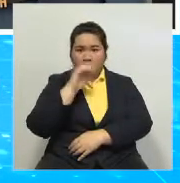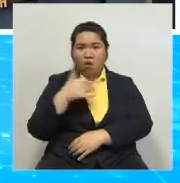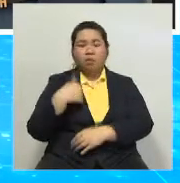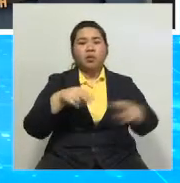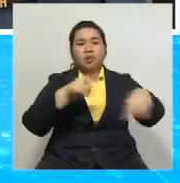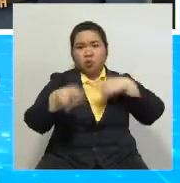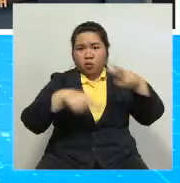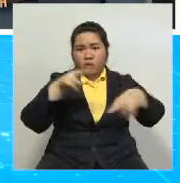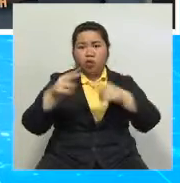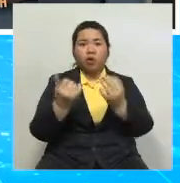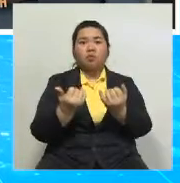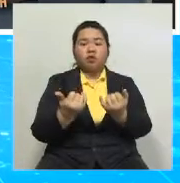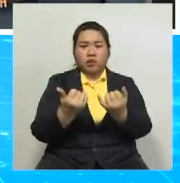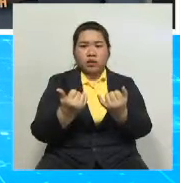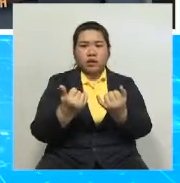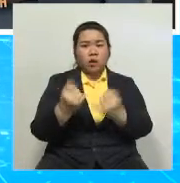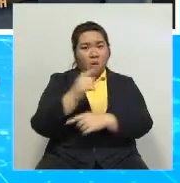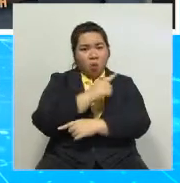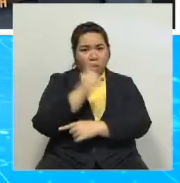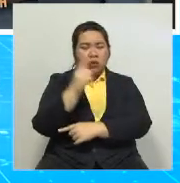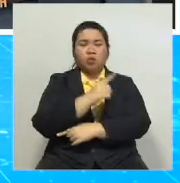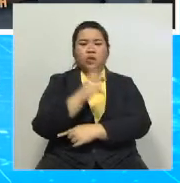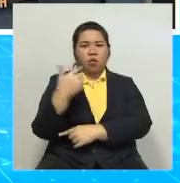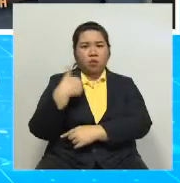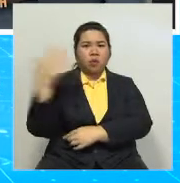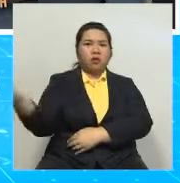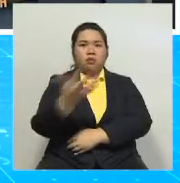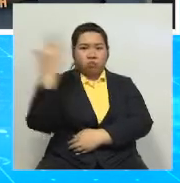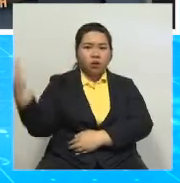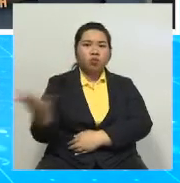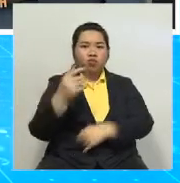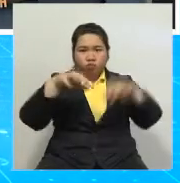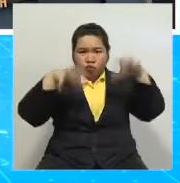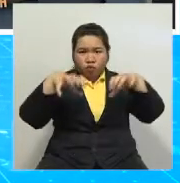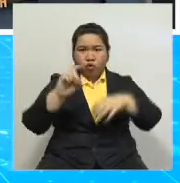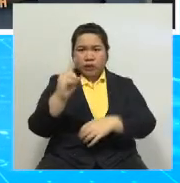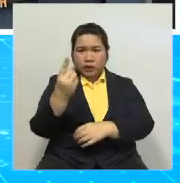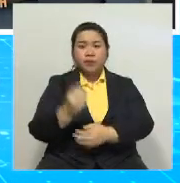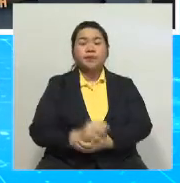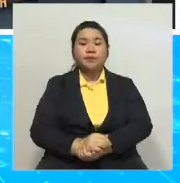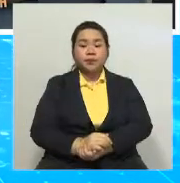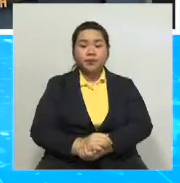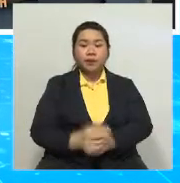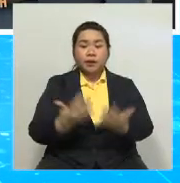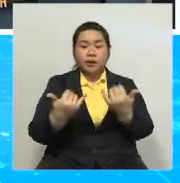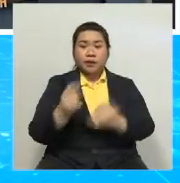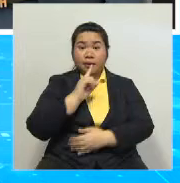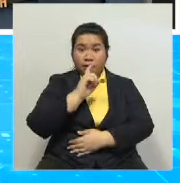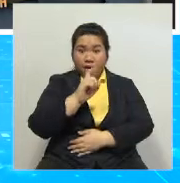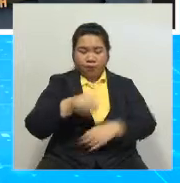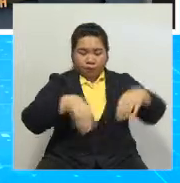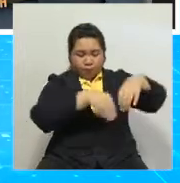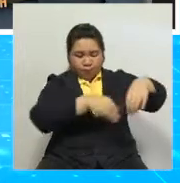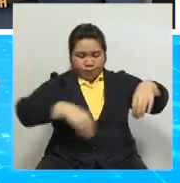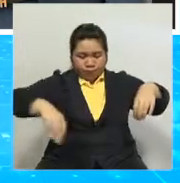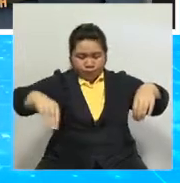าช่วงนี้เนื่องจากว่าอีกวันสองวันก็จะมีพายุเข้ามานะครับตรงนี้ครับ ทีนี้ถามต่อเนื่องนะครับนอกจากผนังกั้นน้